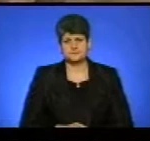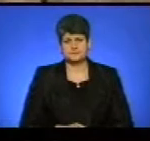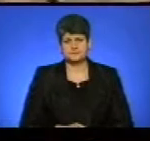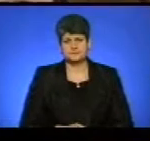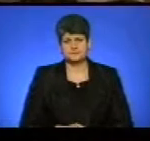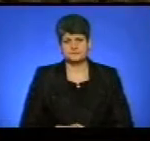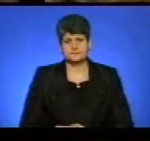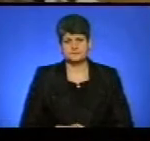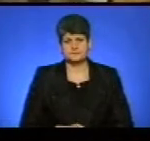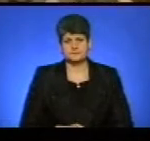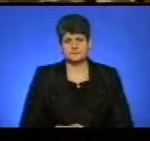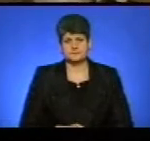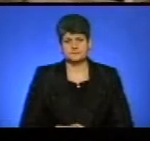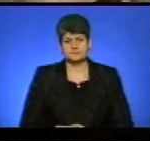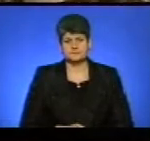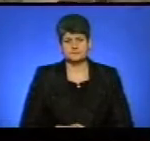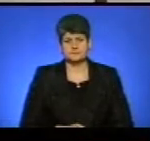новини.